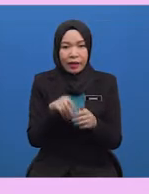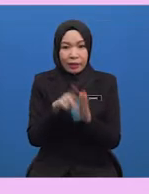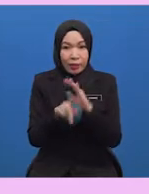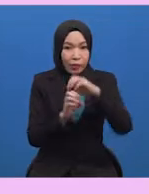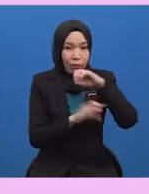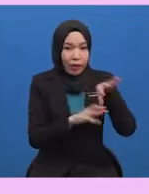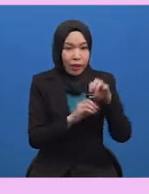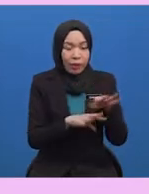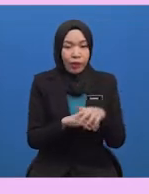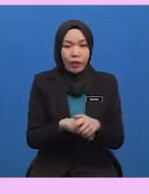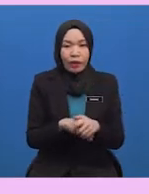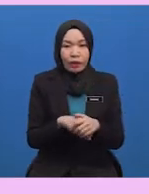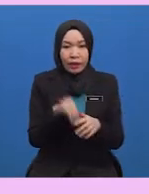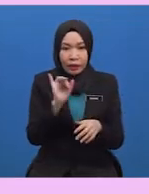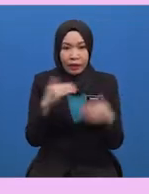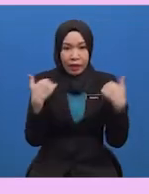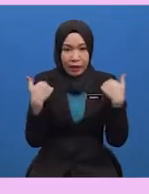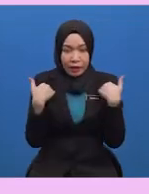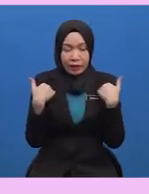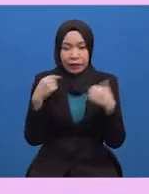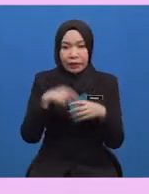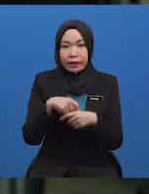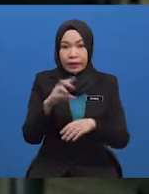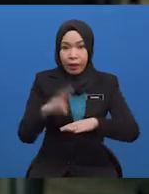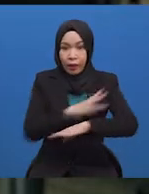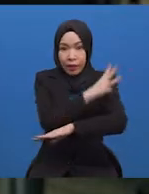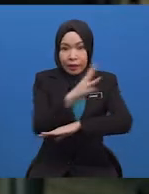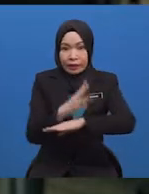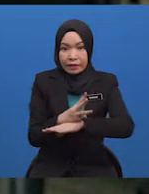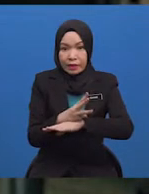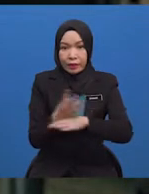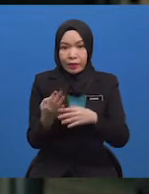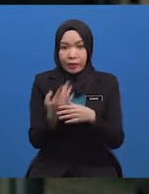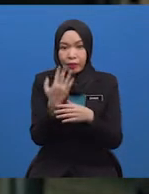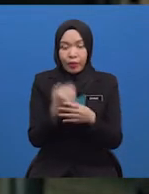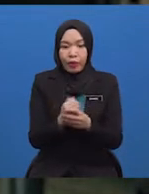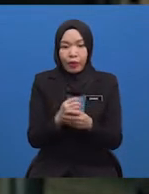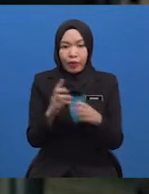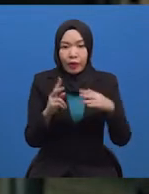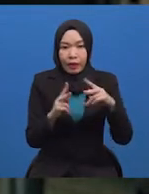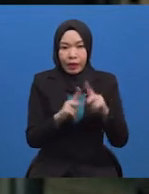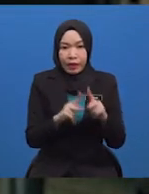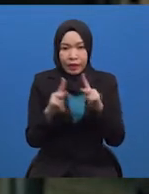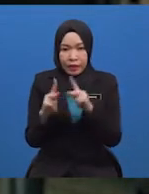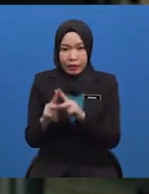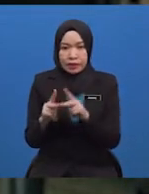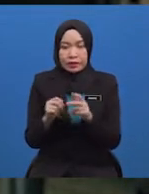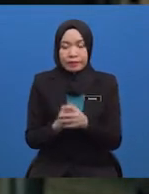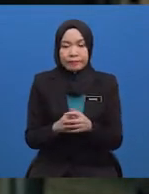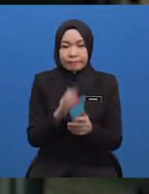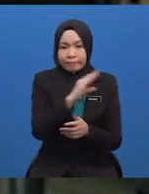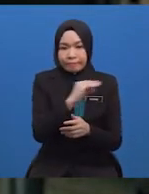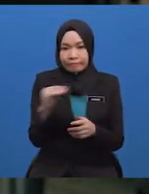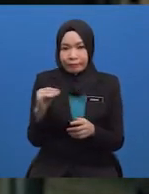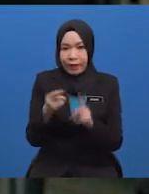tani yang ada di kawasan pusat pertumbuhan desa. Bau busuk juga datangnya dari ladang penternakan ayam